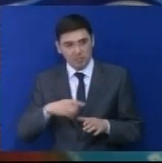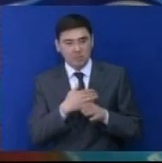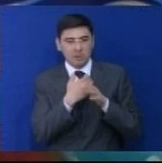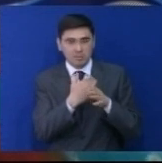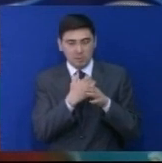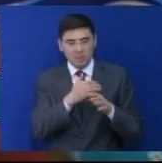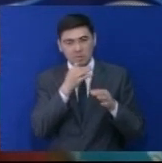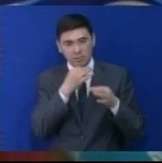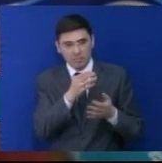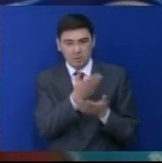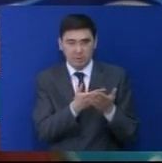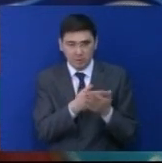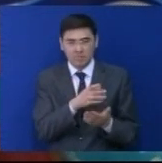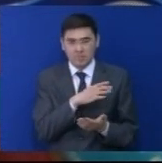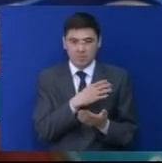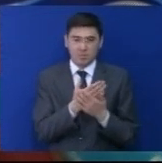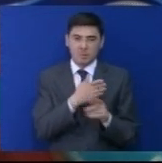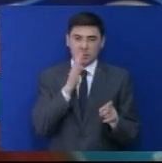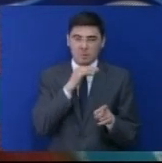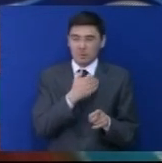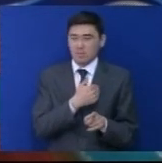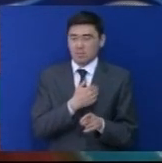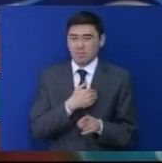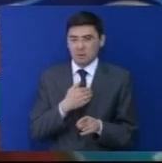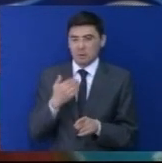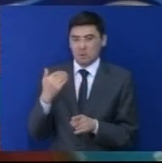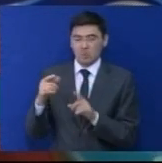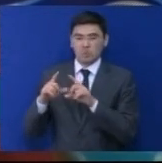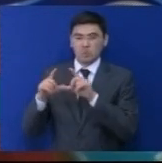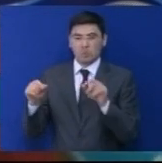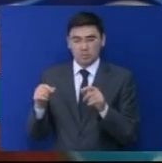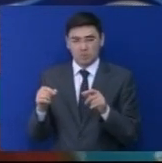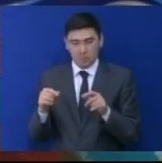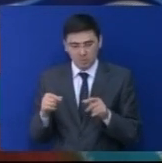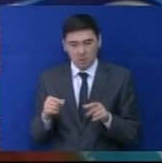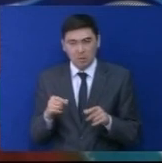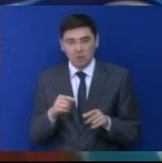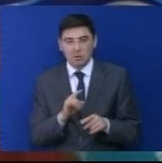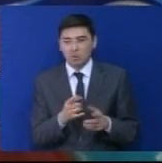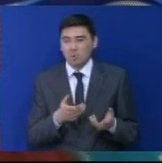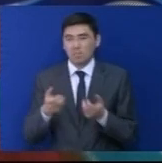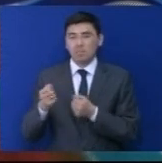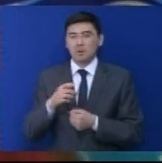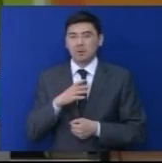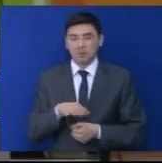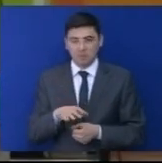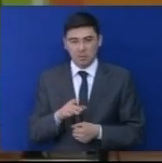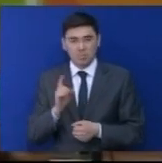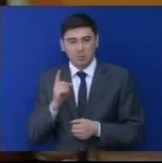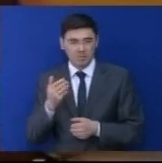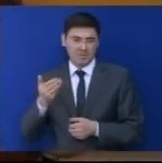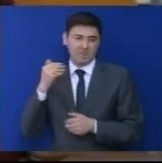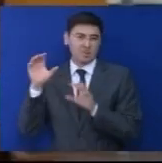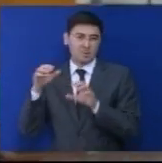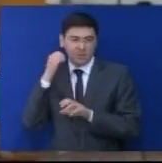одну школу, их не принимают, потому что это не их микроучасток. А в этом году, я думаю, эта проблема решена.